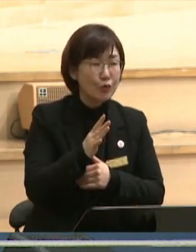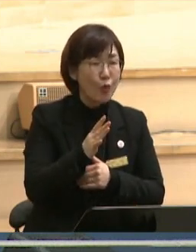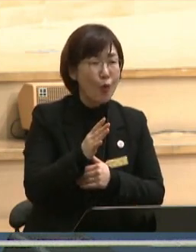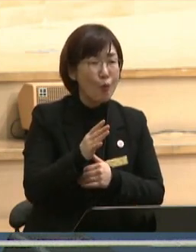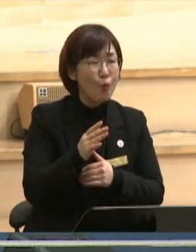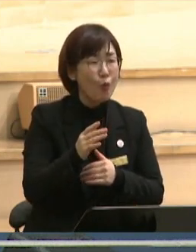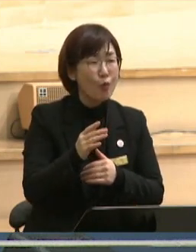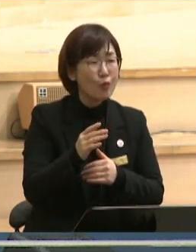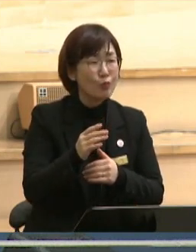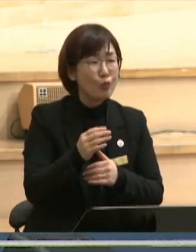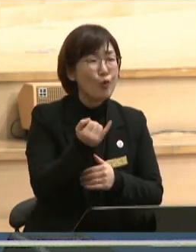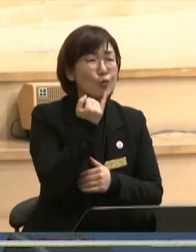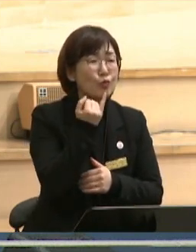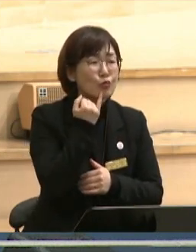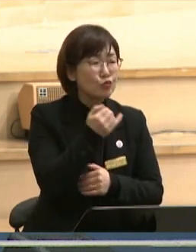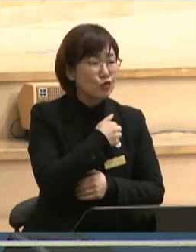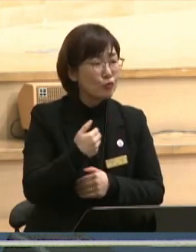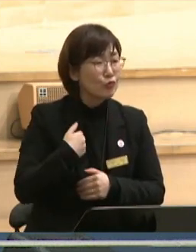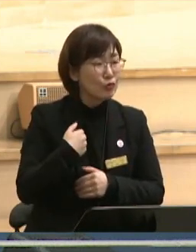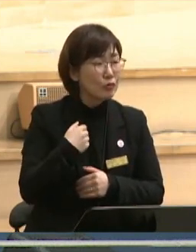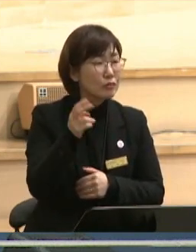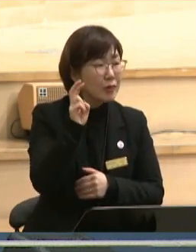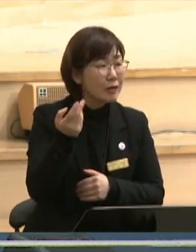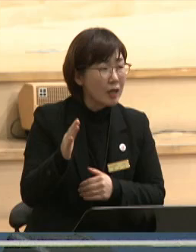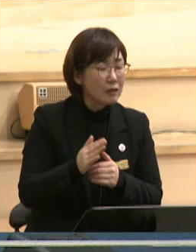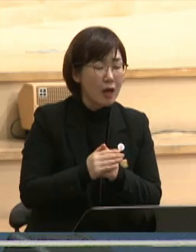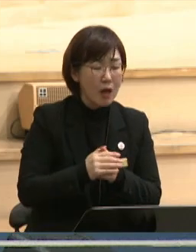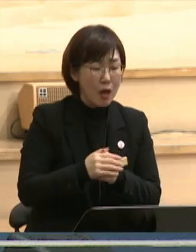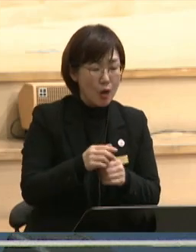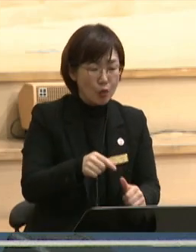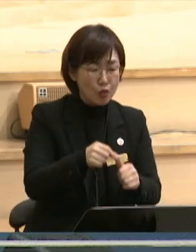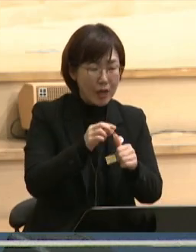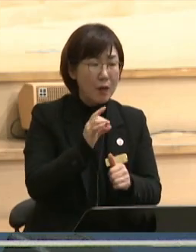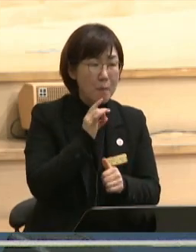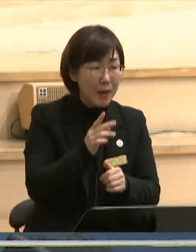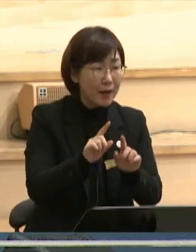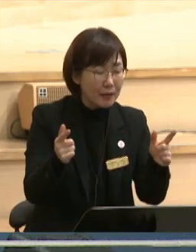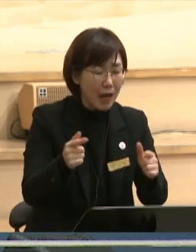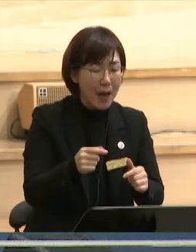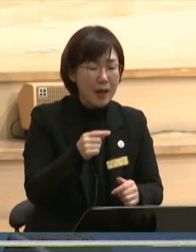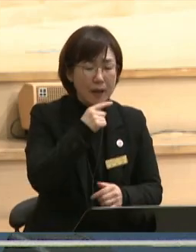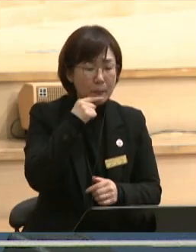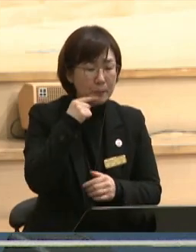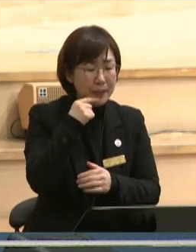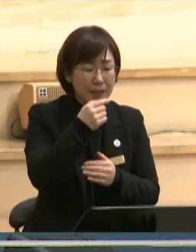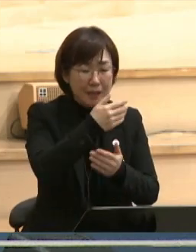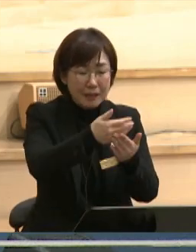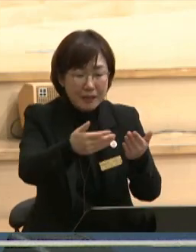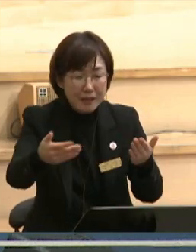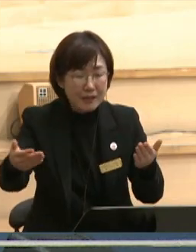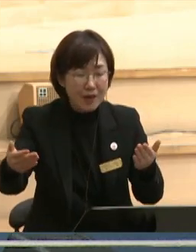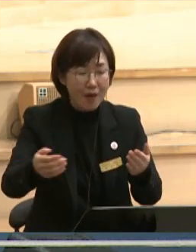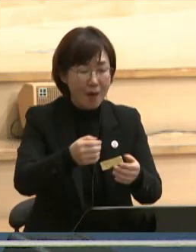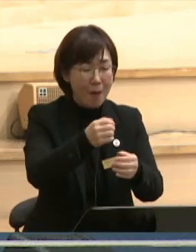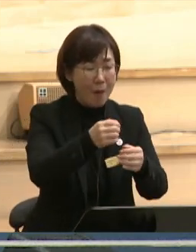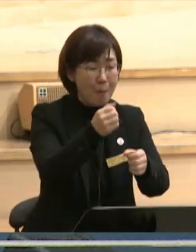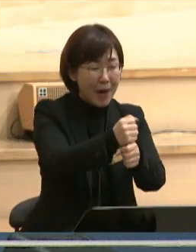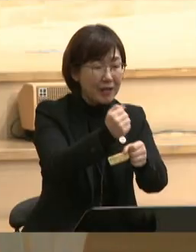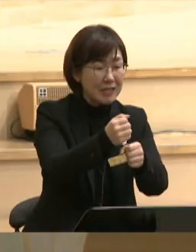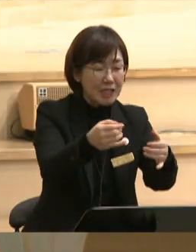아니라는 거예요 예수님께서 피 흘리셔서 생겨난 공동체가 뭐냐면 바로 그게 교회라는 것입니다